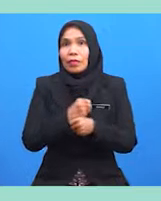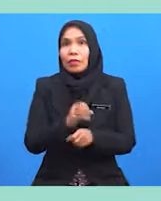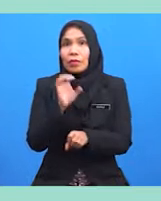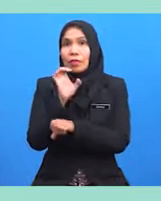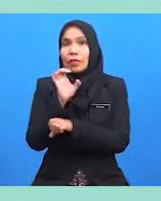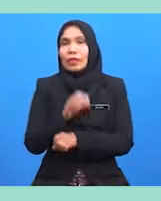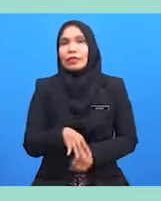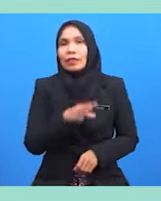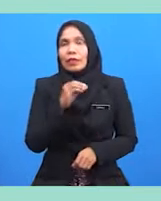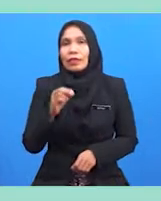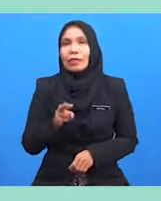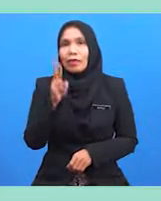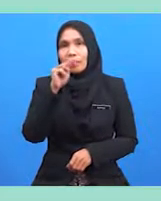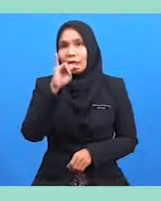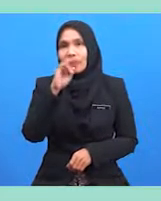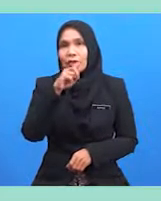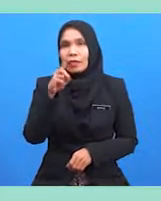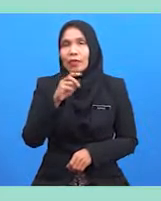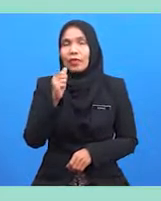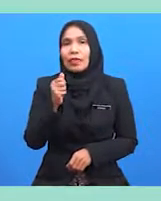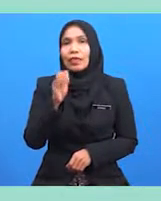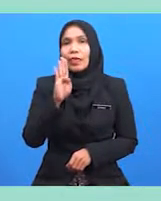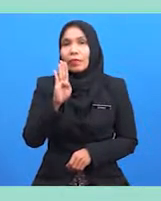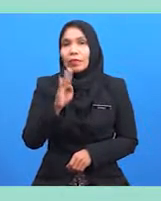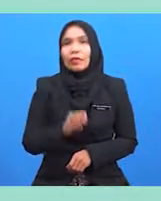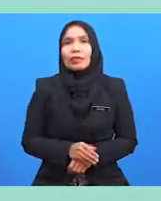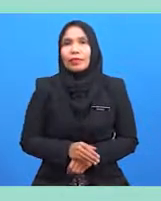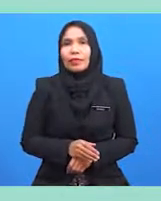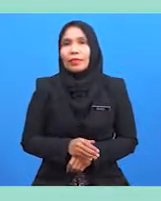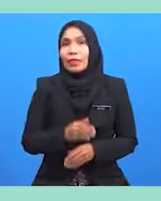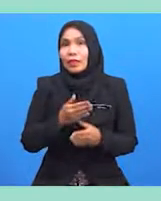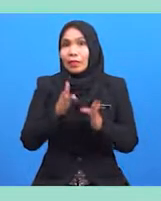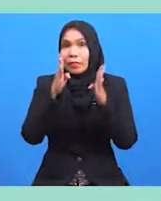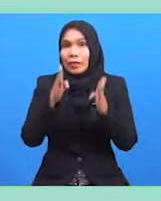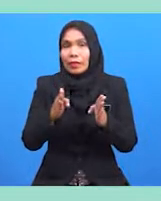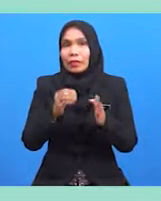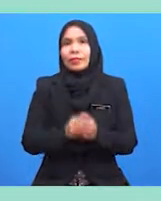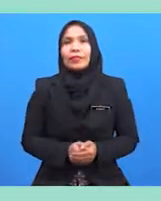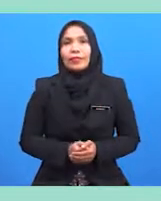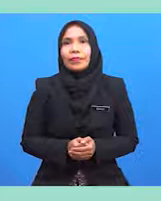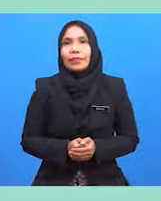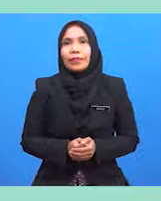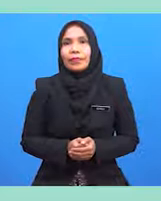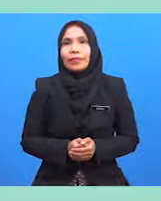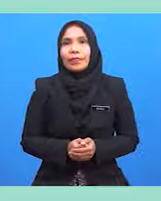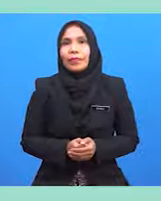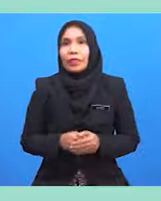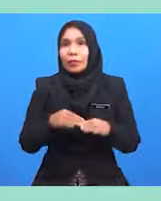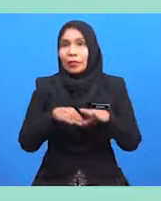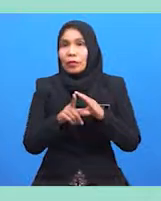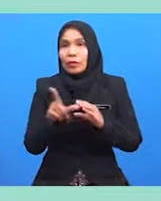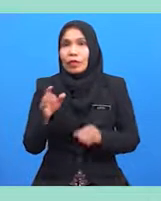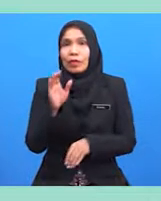Rizab antarabangsa termasuklah emas, pertukaran asing, milikan hak pengeluaran khas